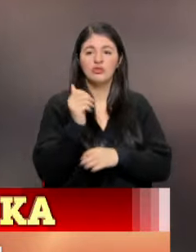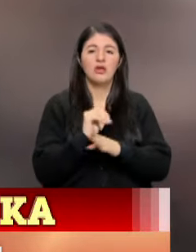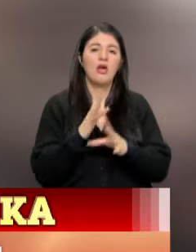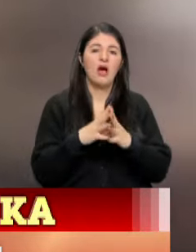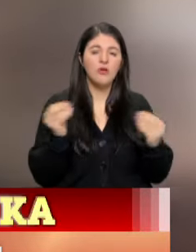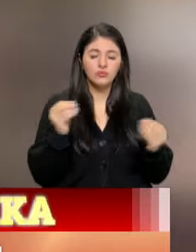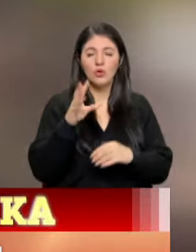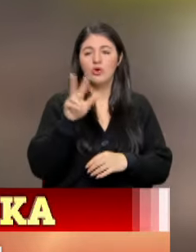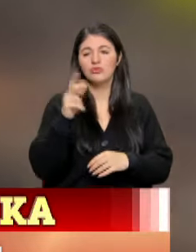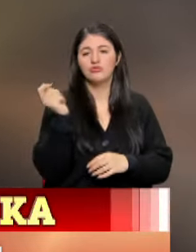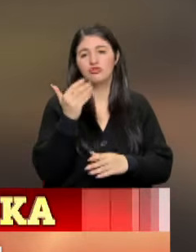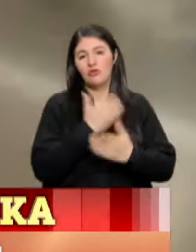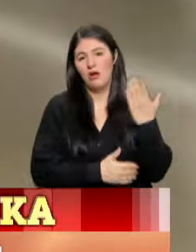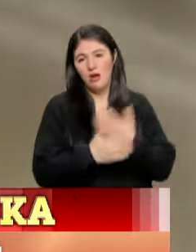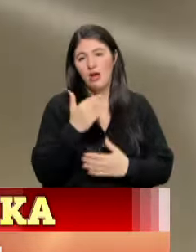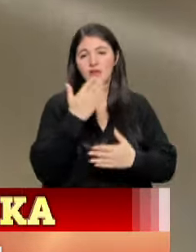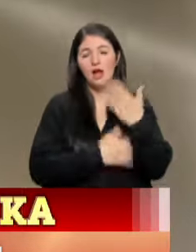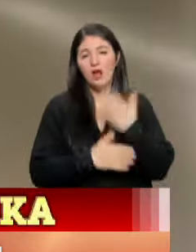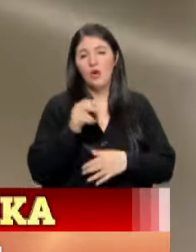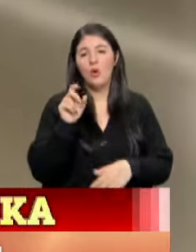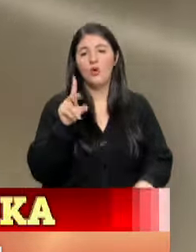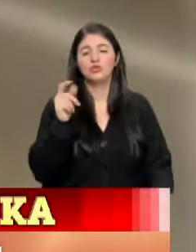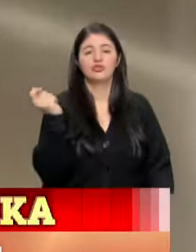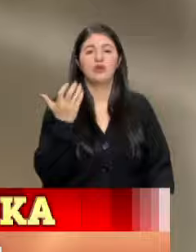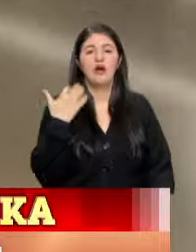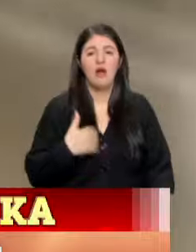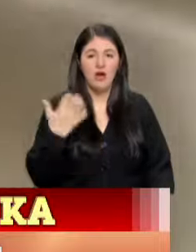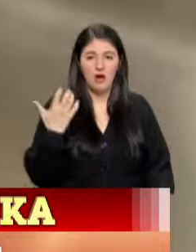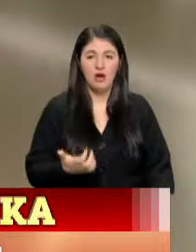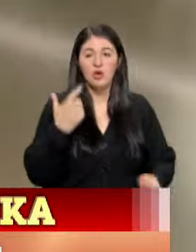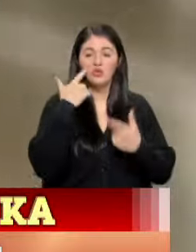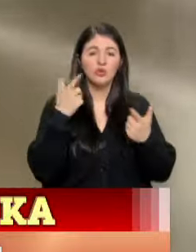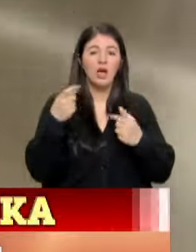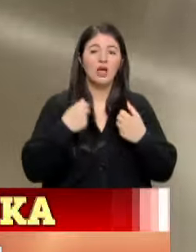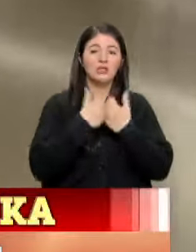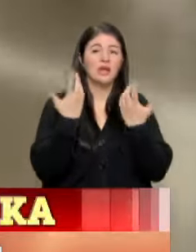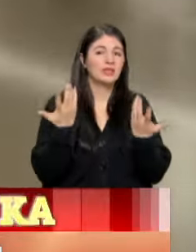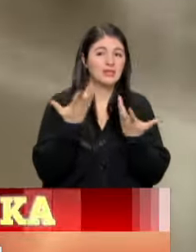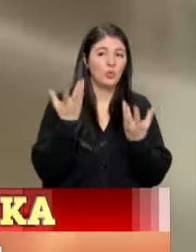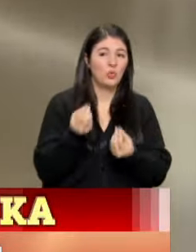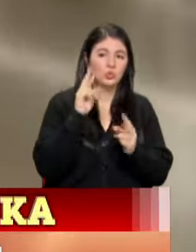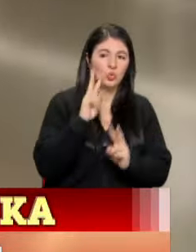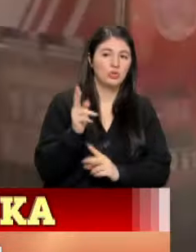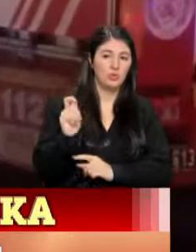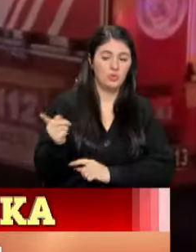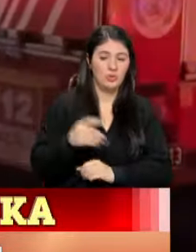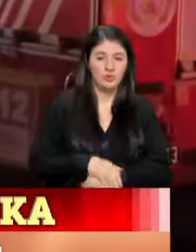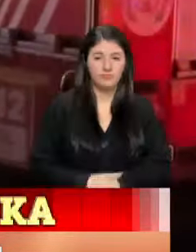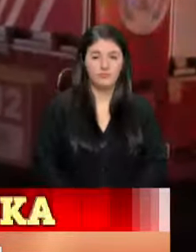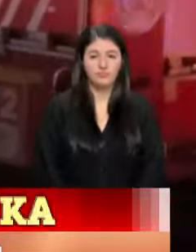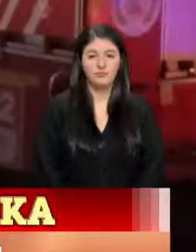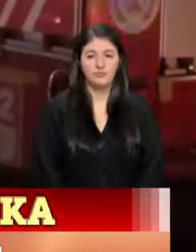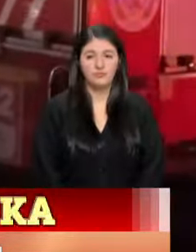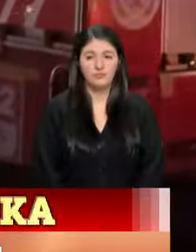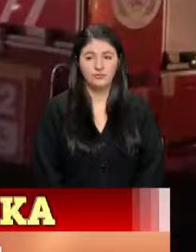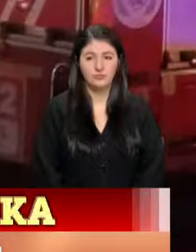yitirdi. 30 kişi yaralandı. Yaralılardan 13'ünün durumu ağır. Görüntüler kazanın boyutunu gözler önüne serdi.